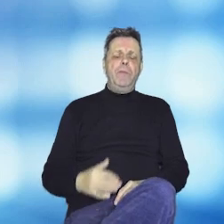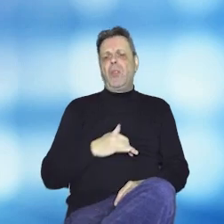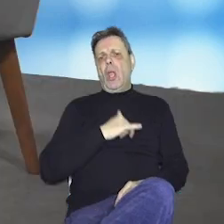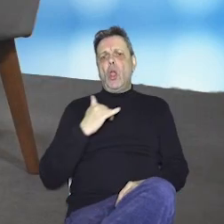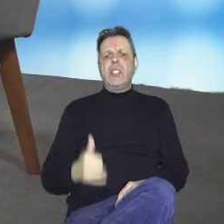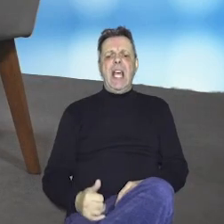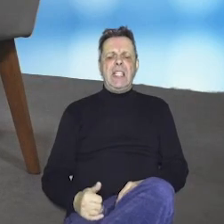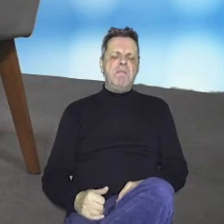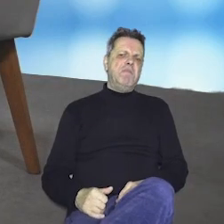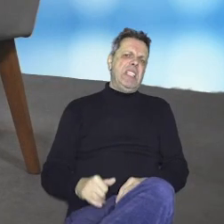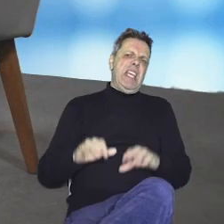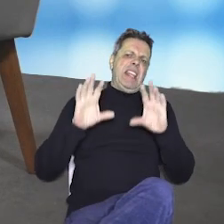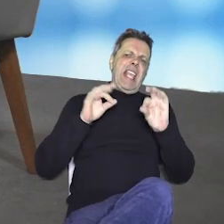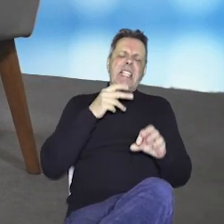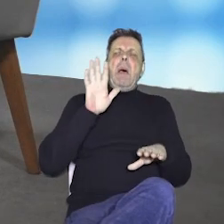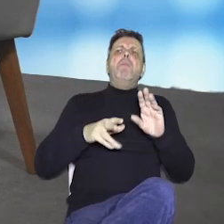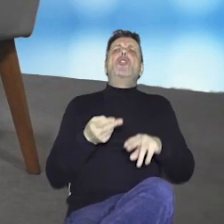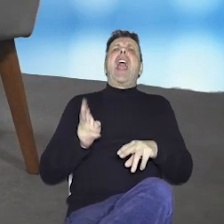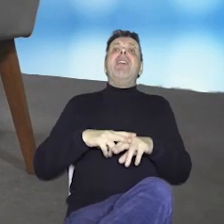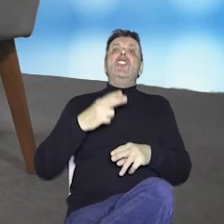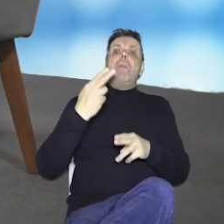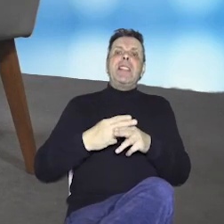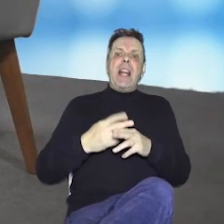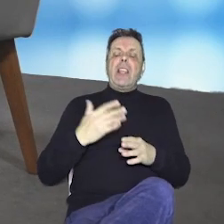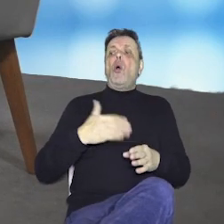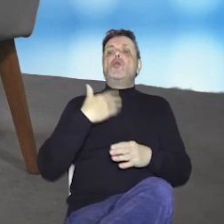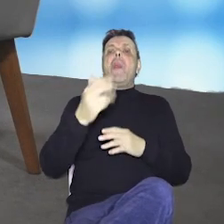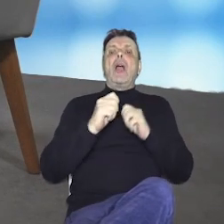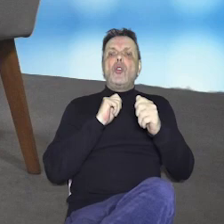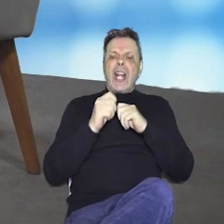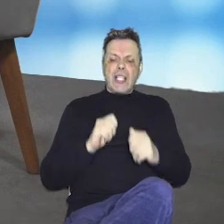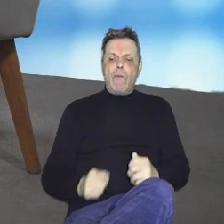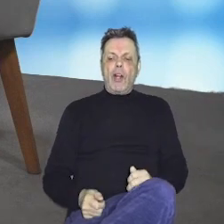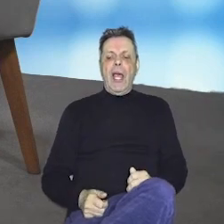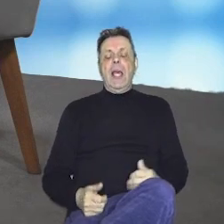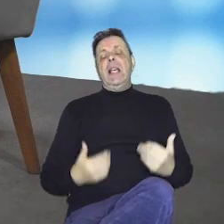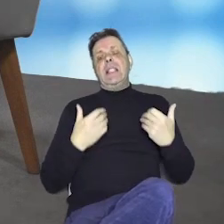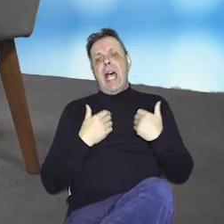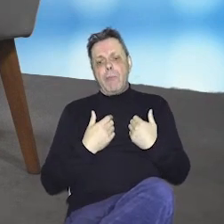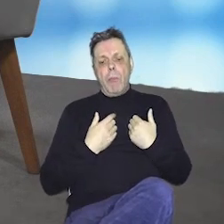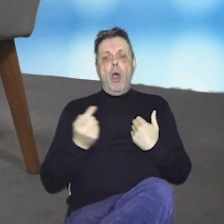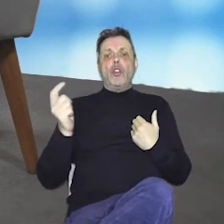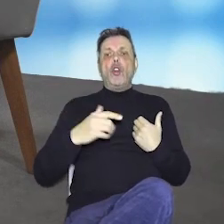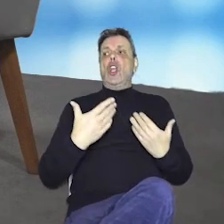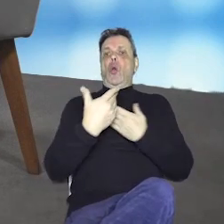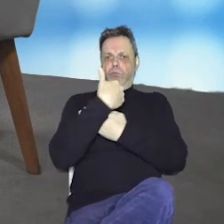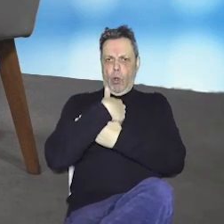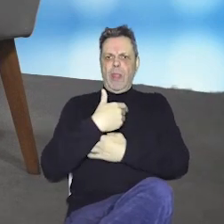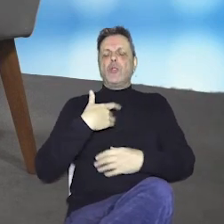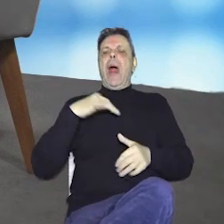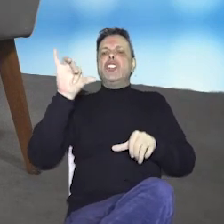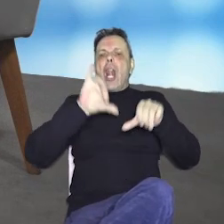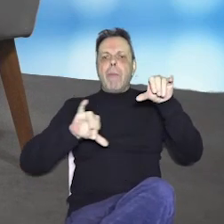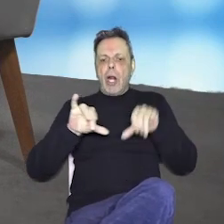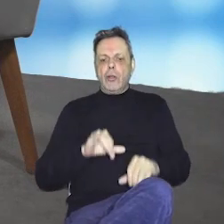sada, pa desetak, ako ne i više, pacijenata koji su nakon razgovora, dakle, sa mnom, došli kod nas u